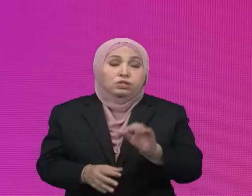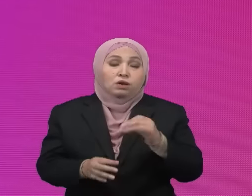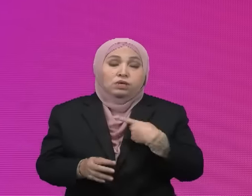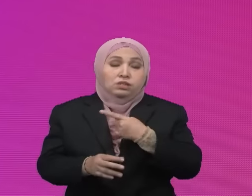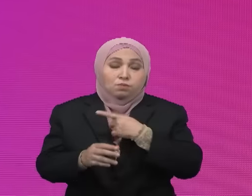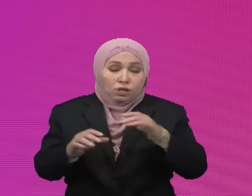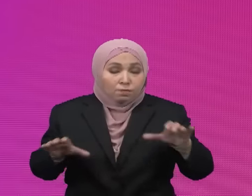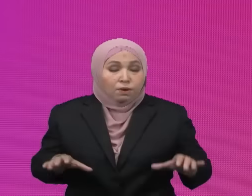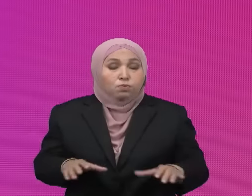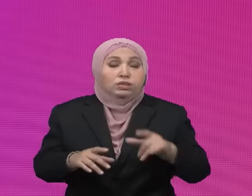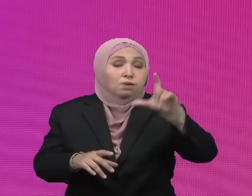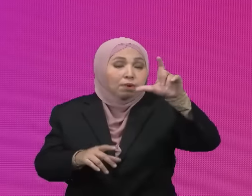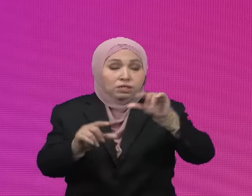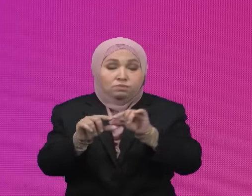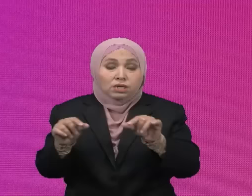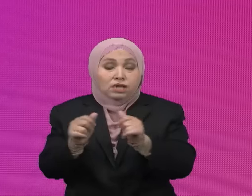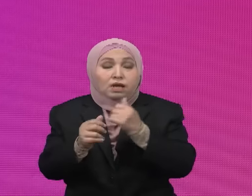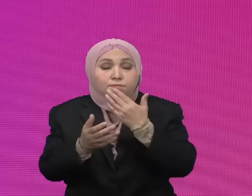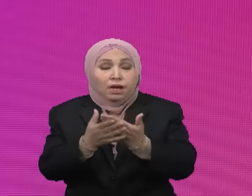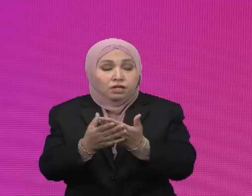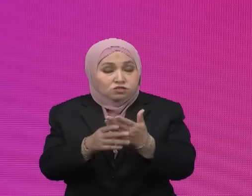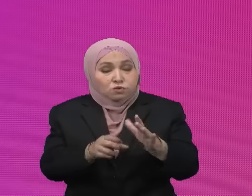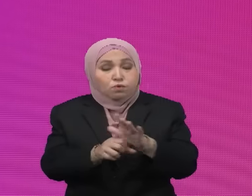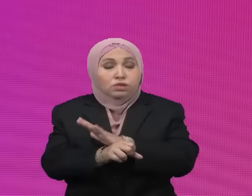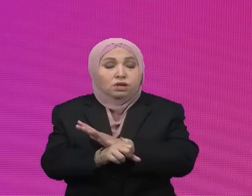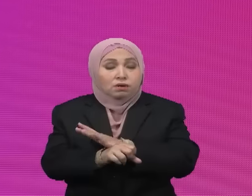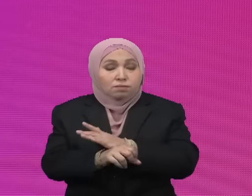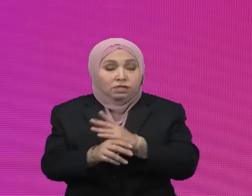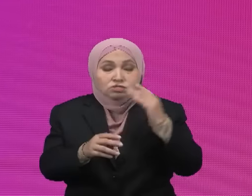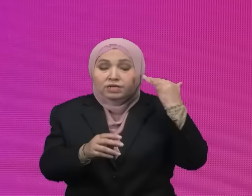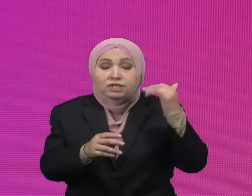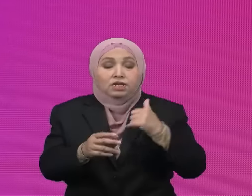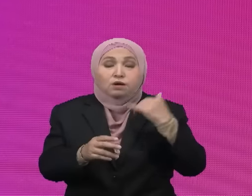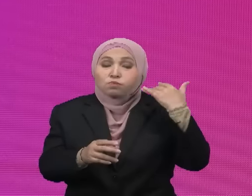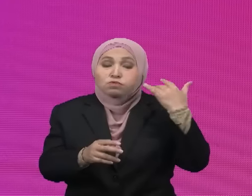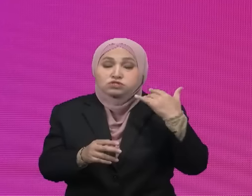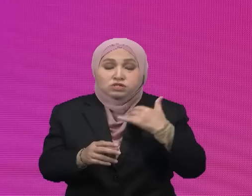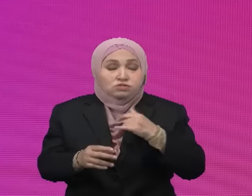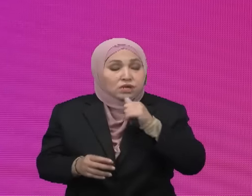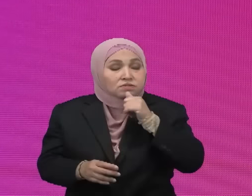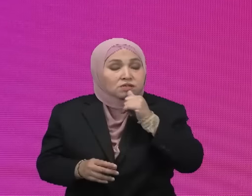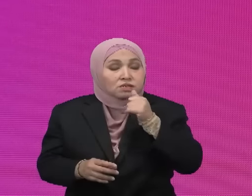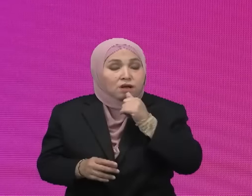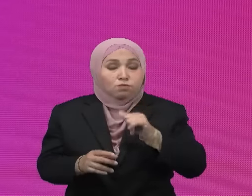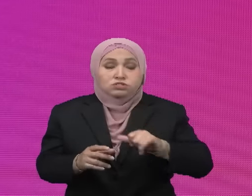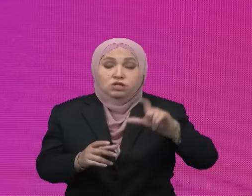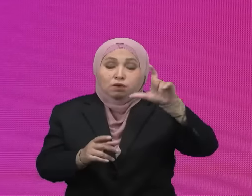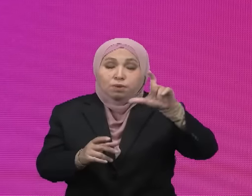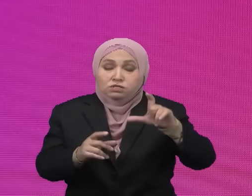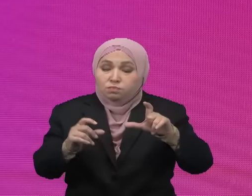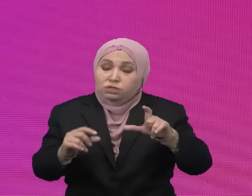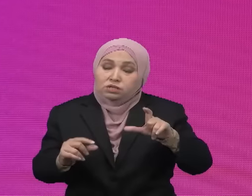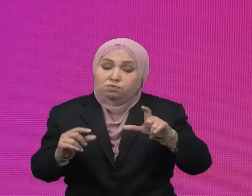boleh melaksanakan tebal dan nipis dengan baik, sempurna, bacaan kita dah bunyi sedap. Sifat bacaan tu, bunyi tebalnya, bunyi